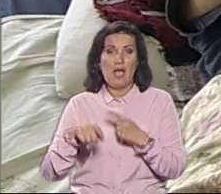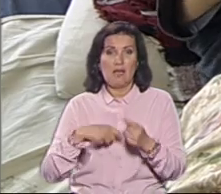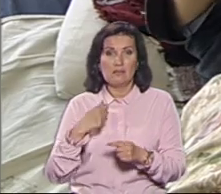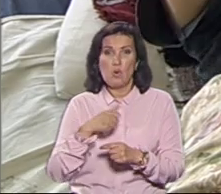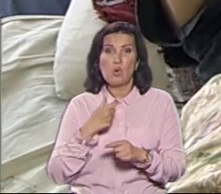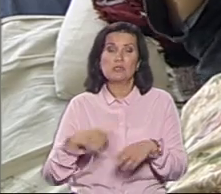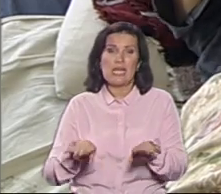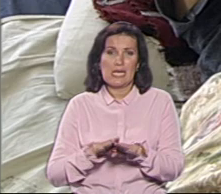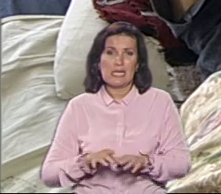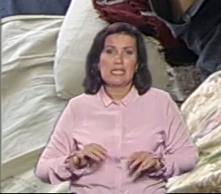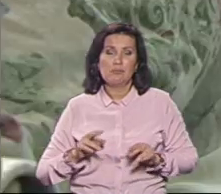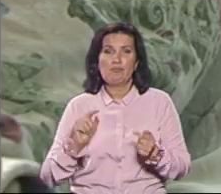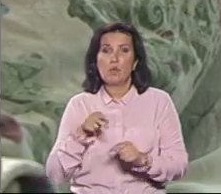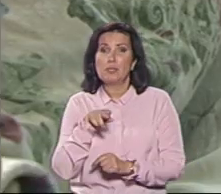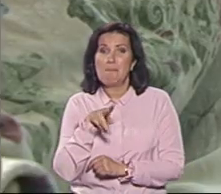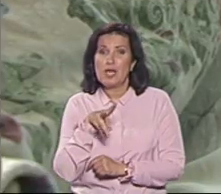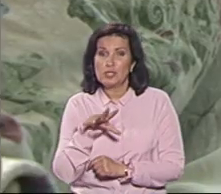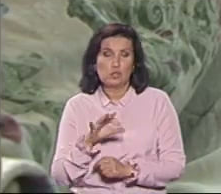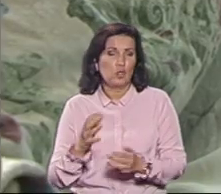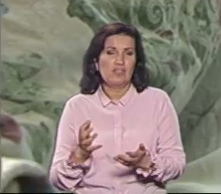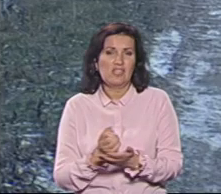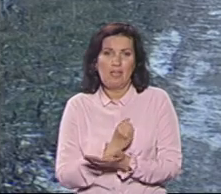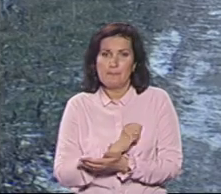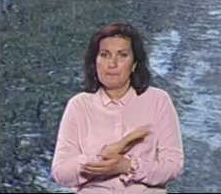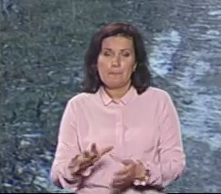проти Пашинського, бо правоохоронці не виявили в діях